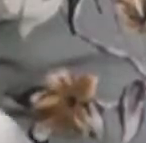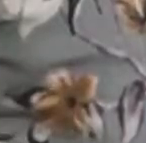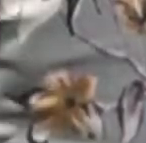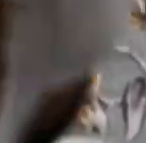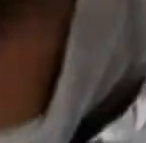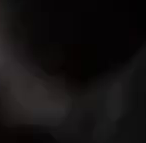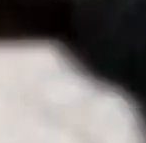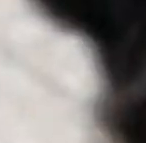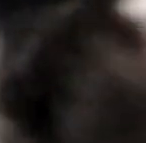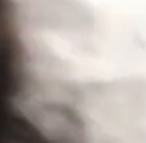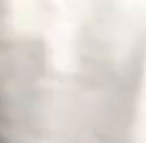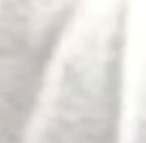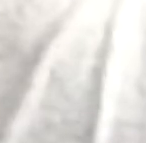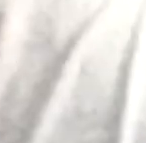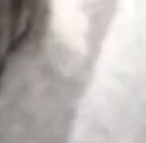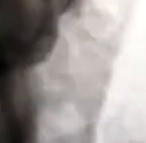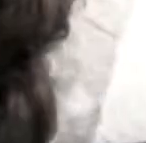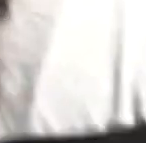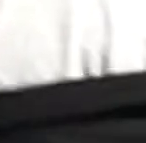kina Joyce ukipiga tu mdomo huko.